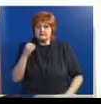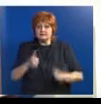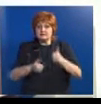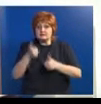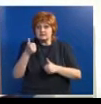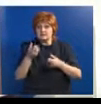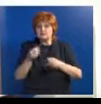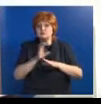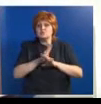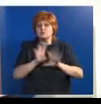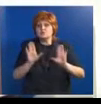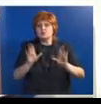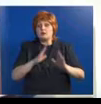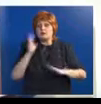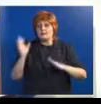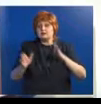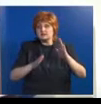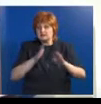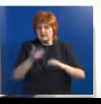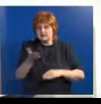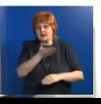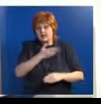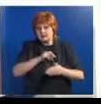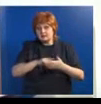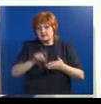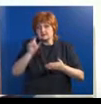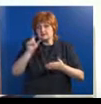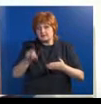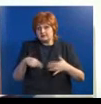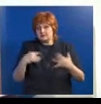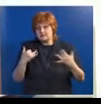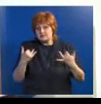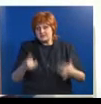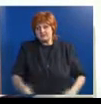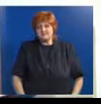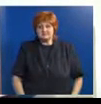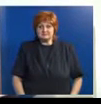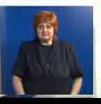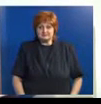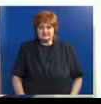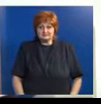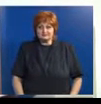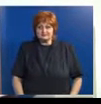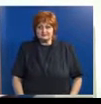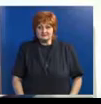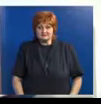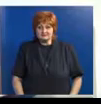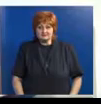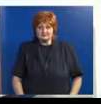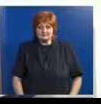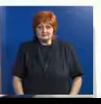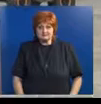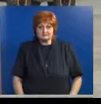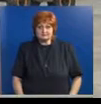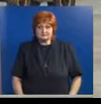не было, сегодняшний день только подготовительный. Но наш корреспондент Анна Кривецкая уже познакомилась со спортсменами, их настроем и географией